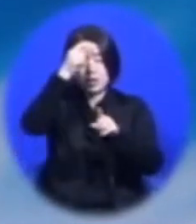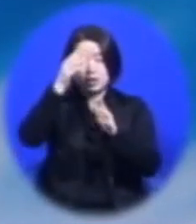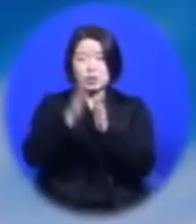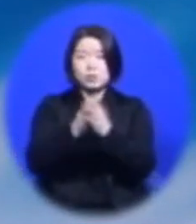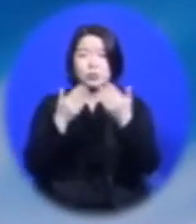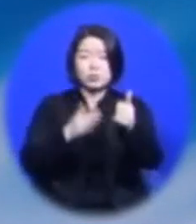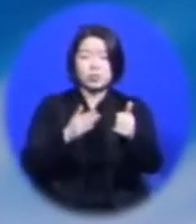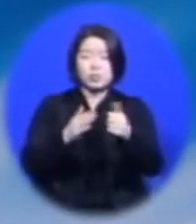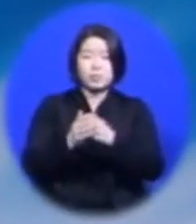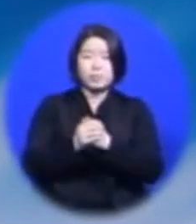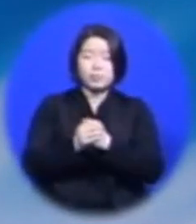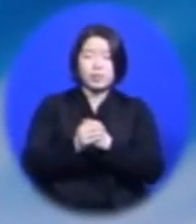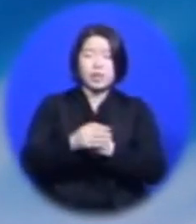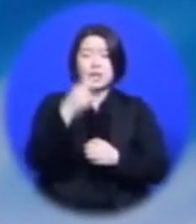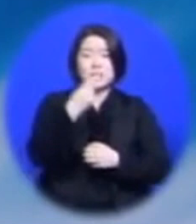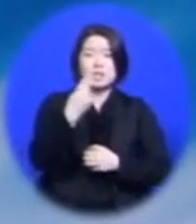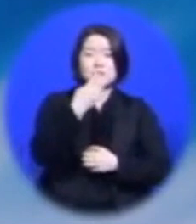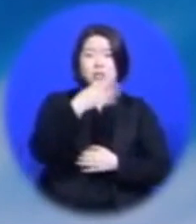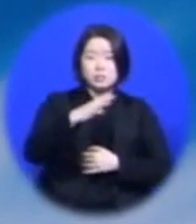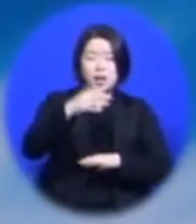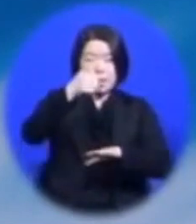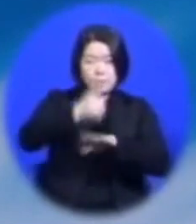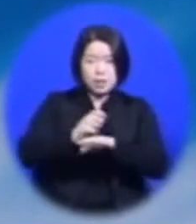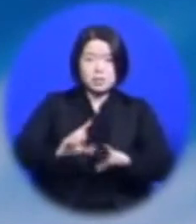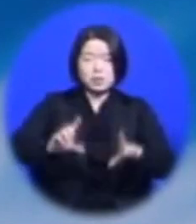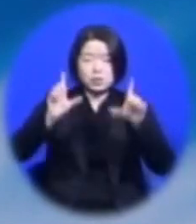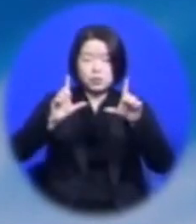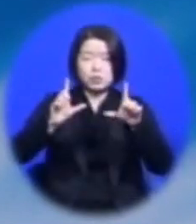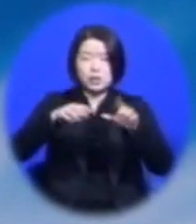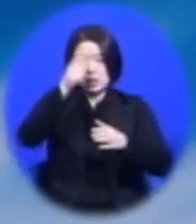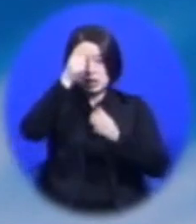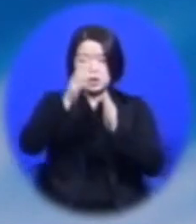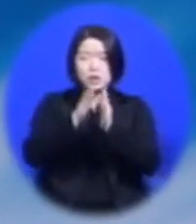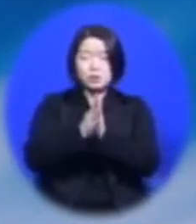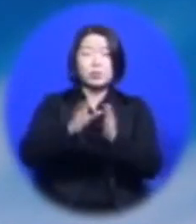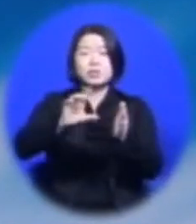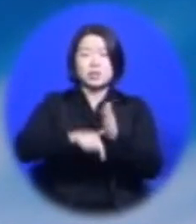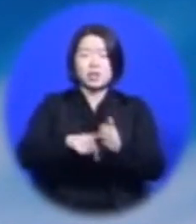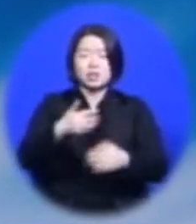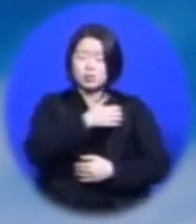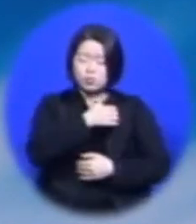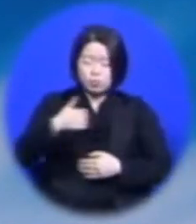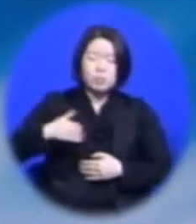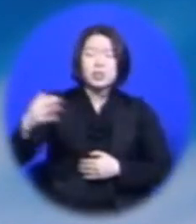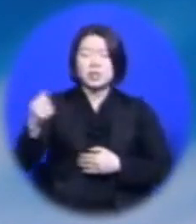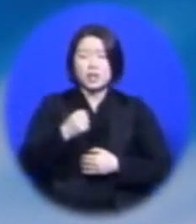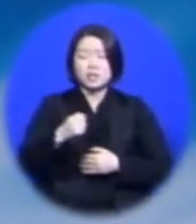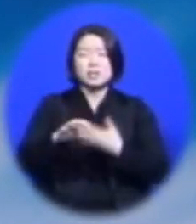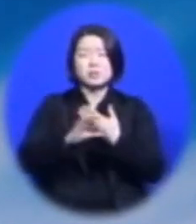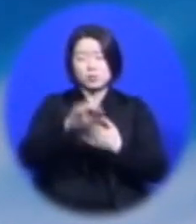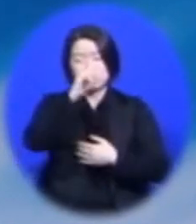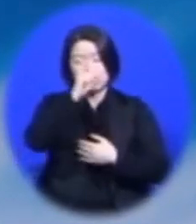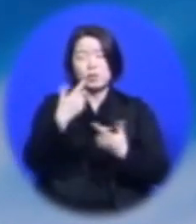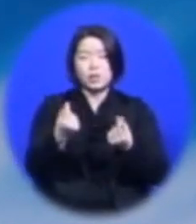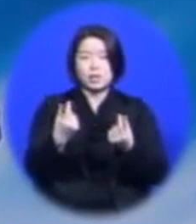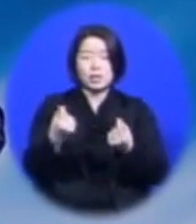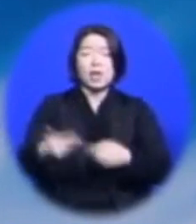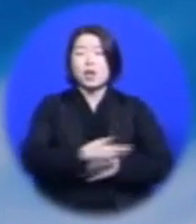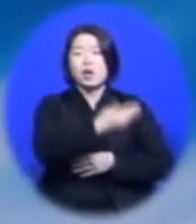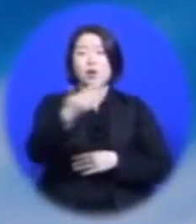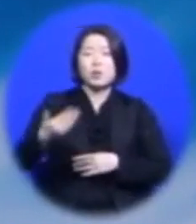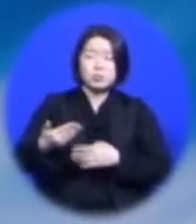오늘은 2014년 마지막 주일에 좀 기도하는 시간을 충분히 가졌으면 좋겠습니다. 여러분,